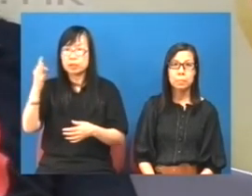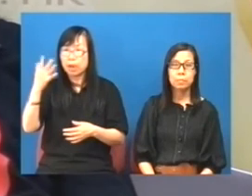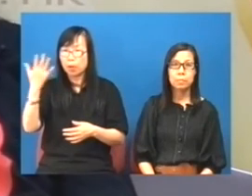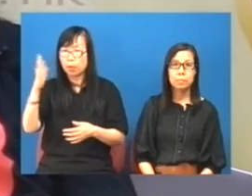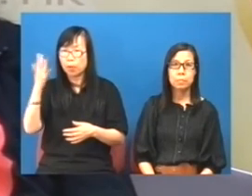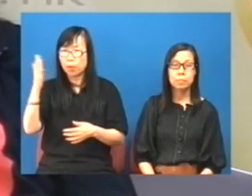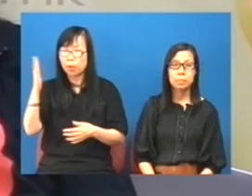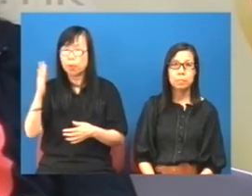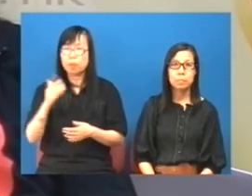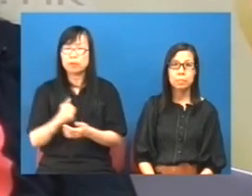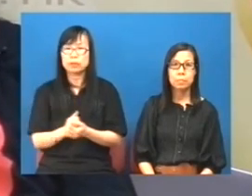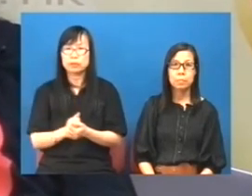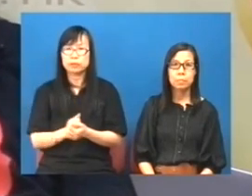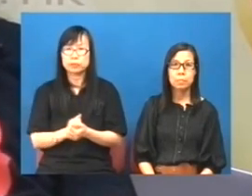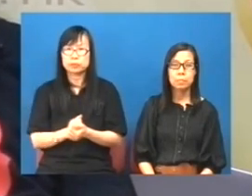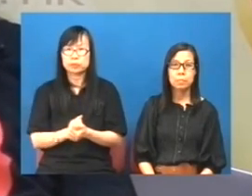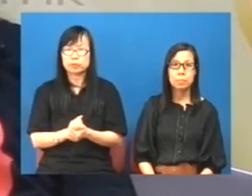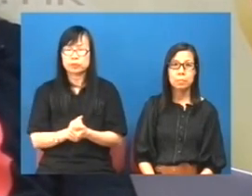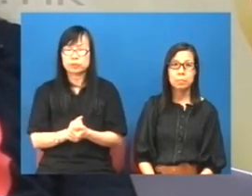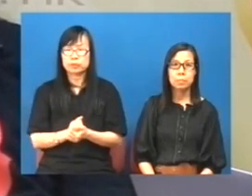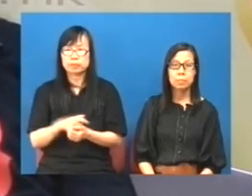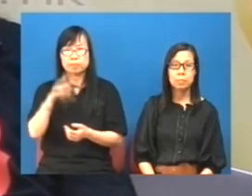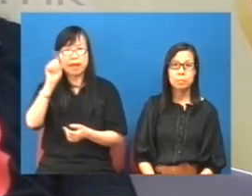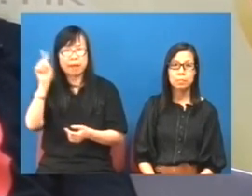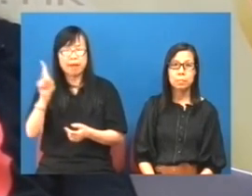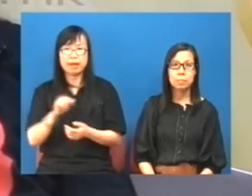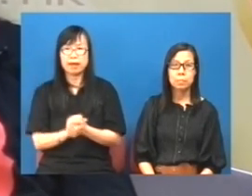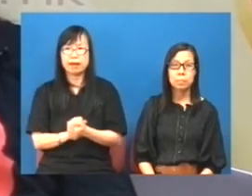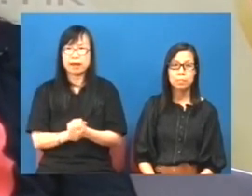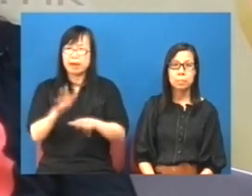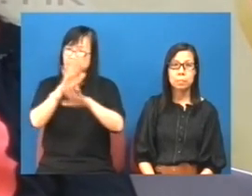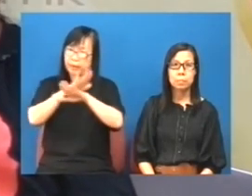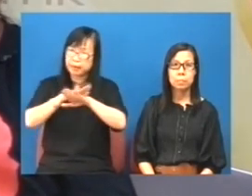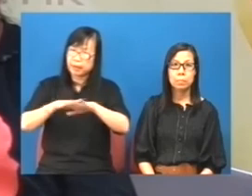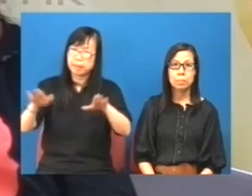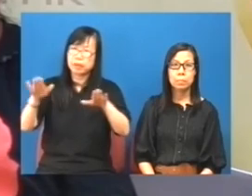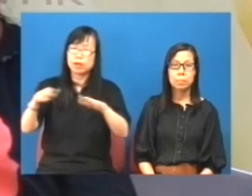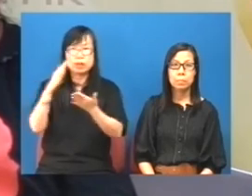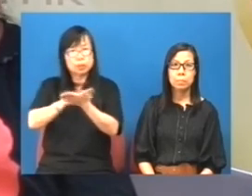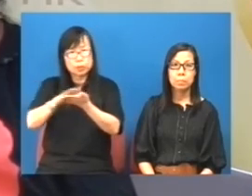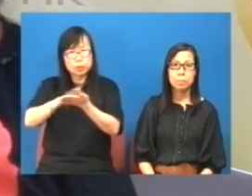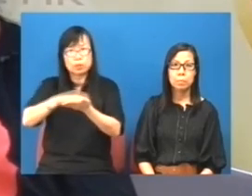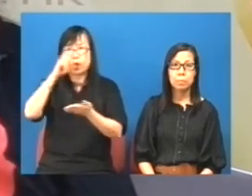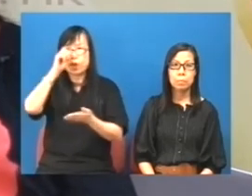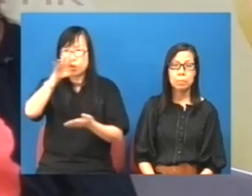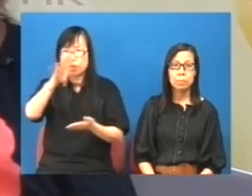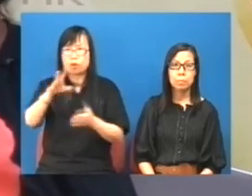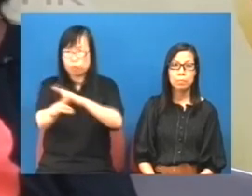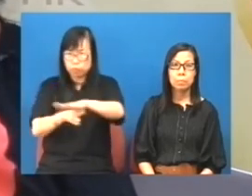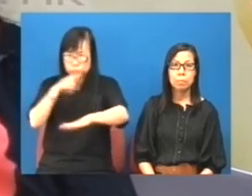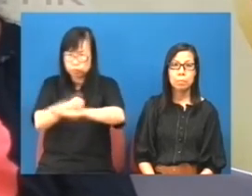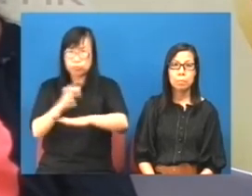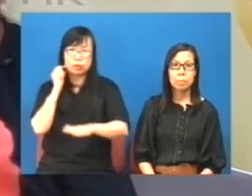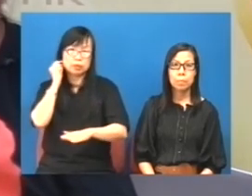太平港字》裏面的故事那個女賊在晚上偷東西